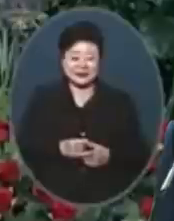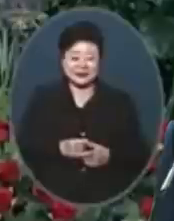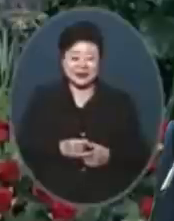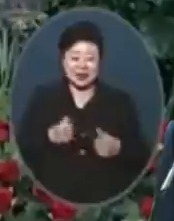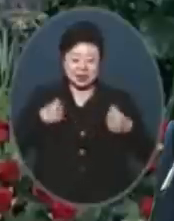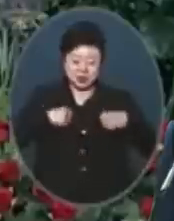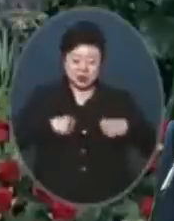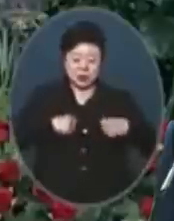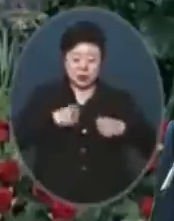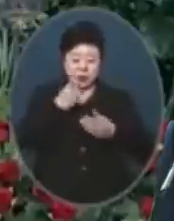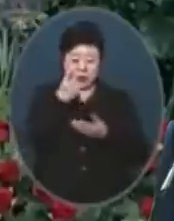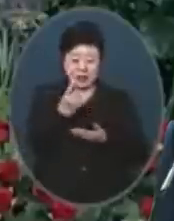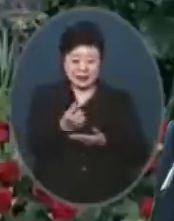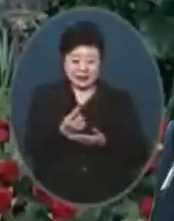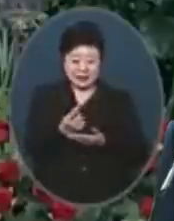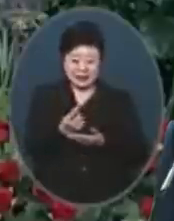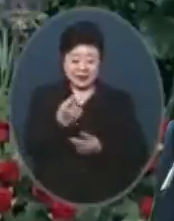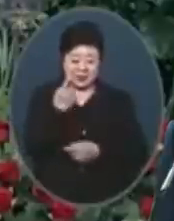입고서